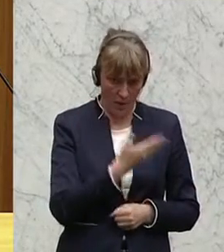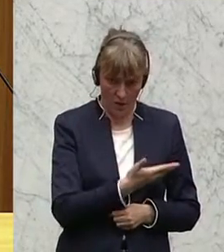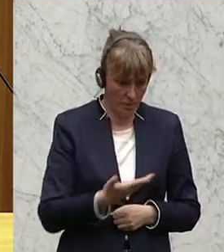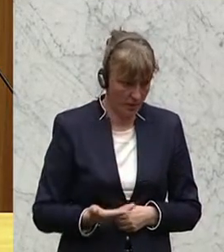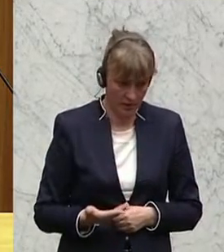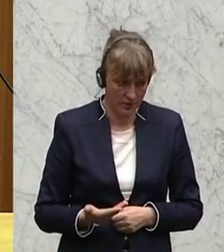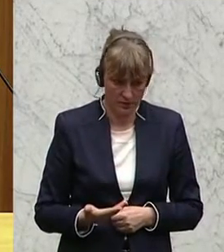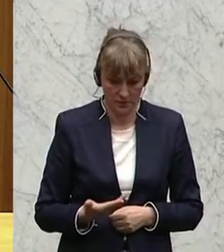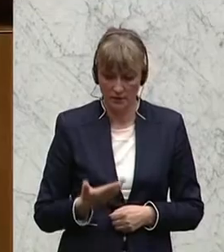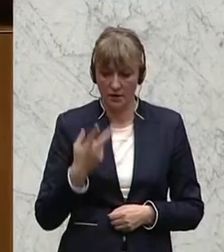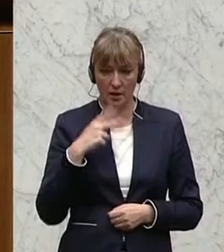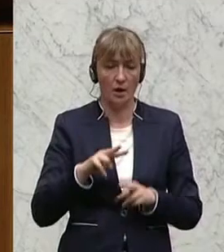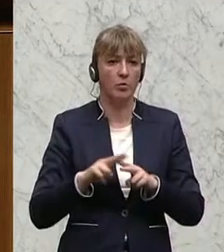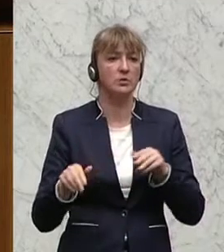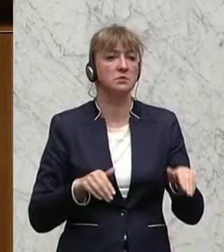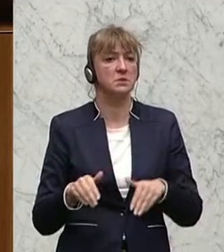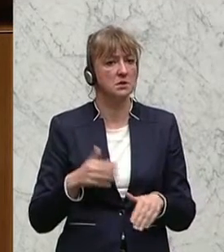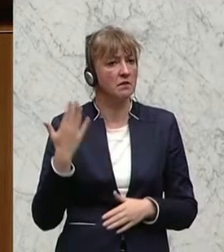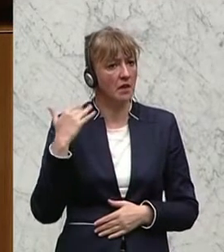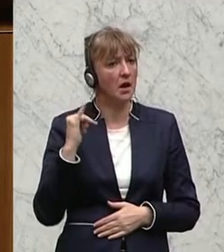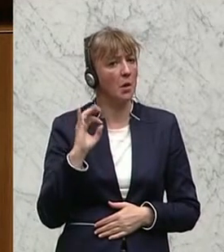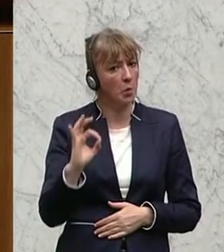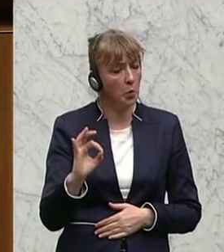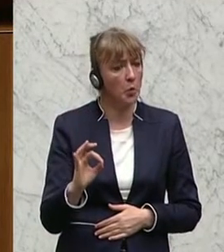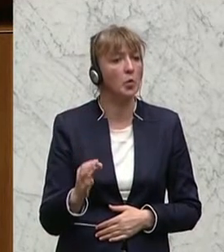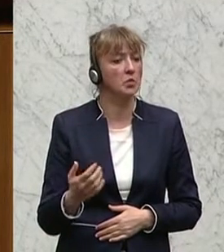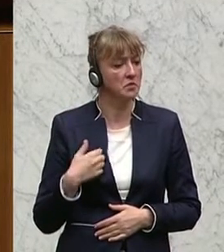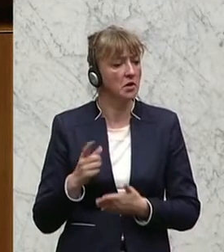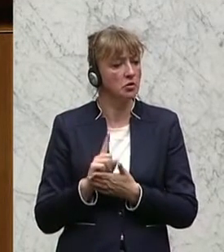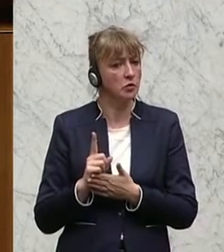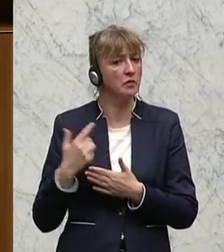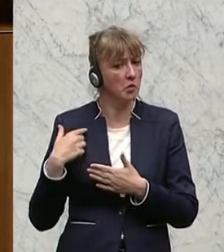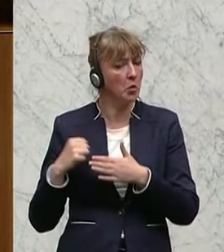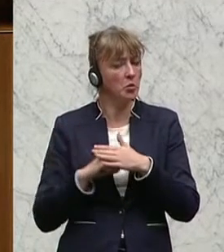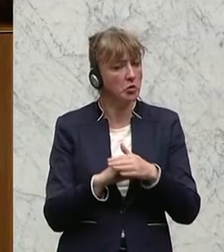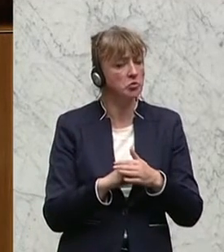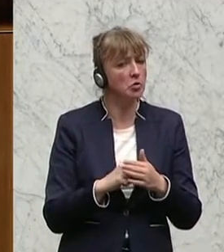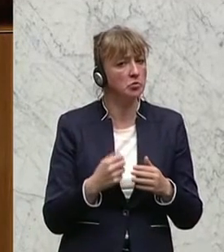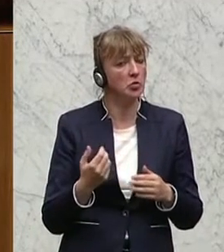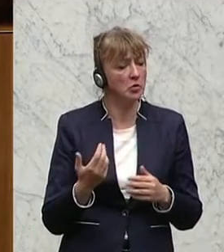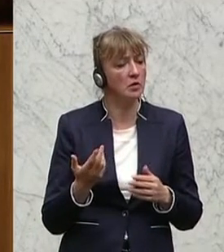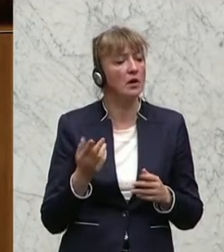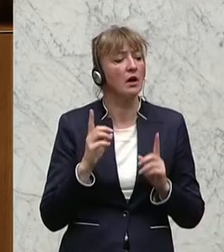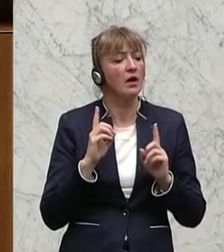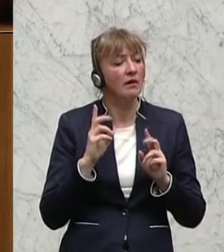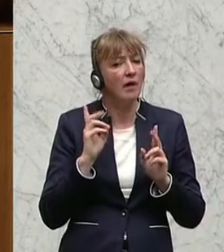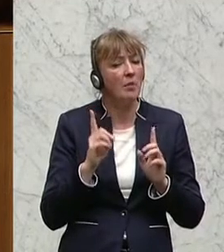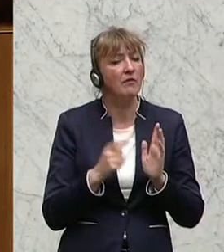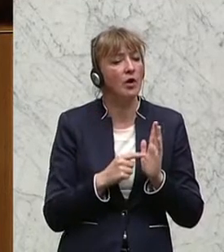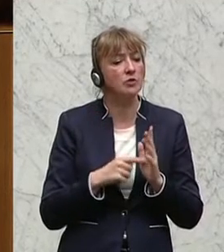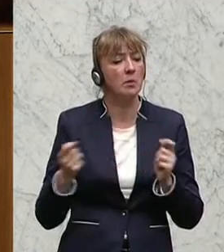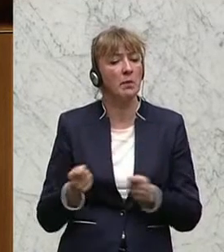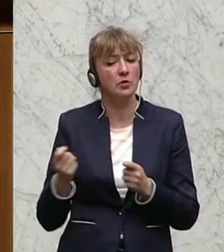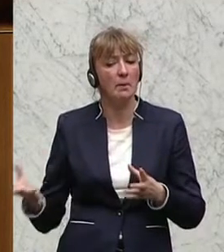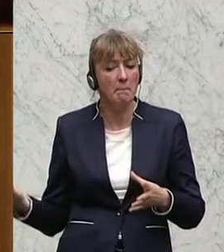Wissen Sie, Herr Bundesminister, die Idee wäre gut und Sie hätten uns sofort als Mitstreiter gefunden unter der Voraussetzung, dass Sie die Betriebe